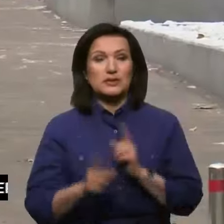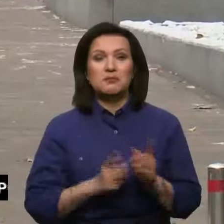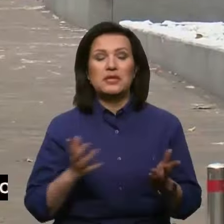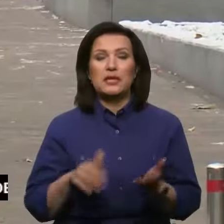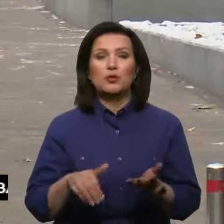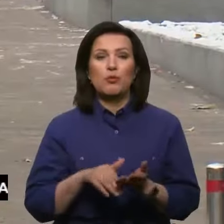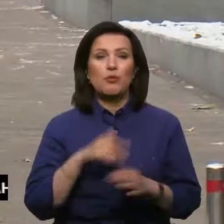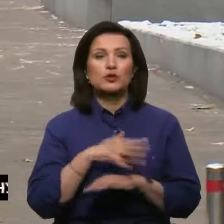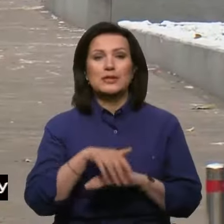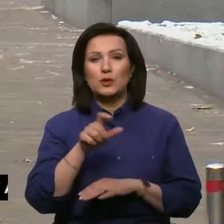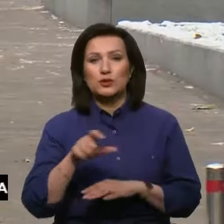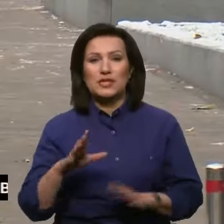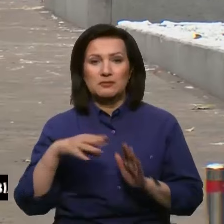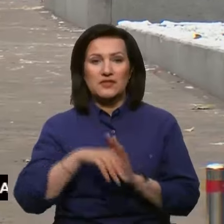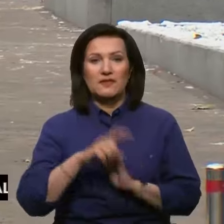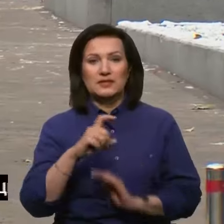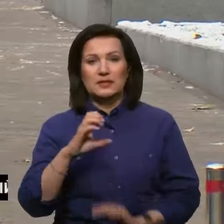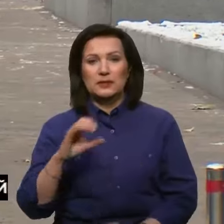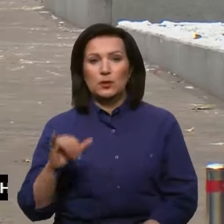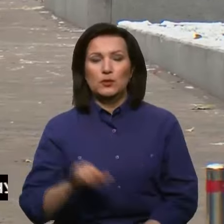допоможуть іноземцям у ЗСУ.